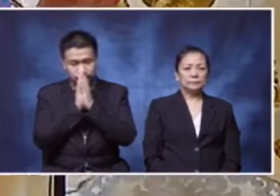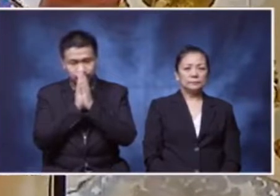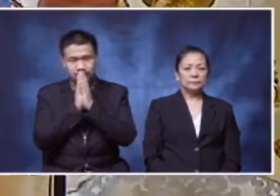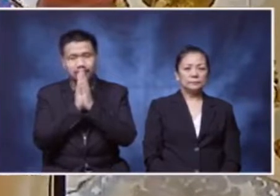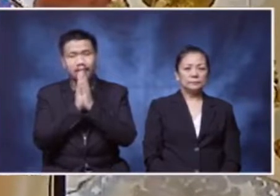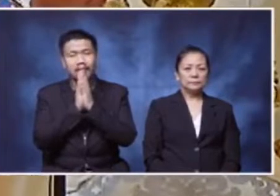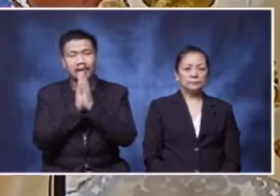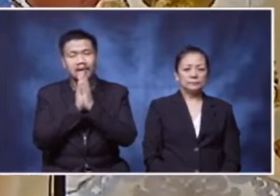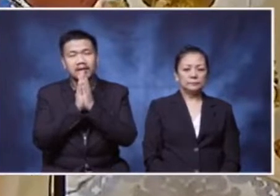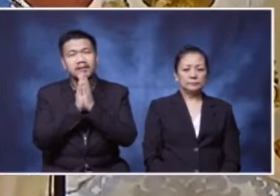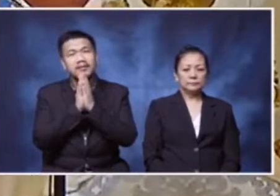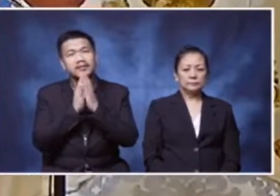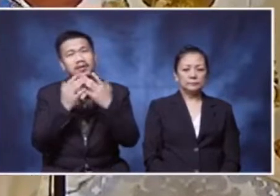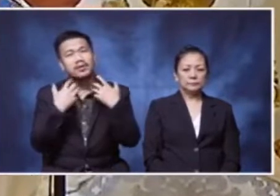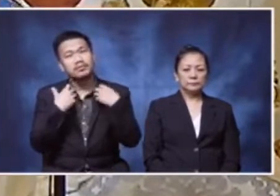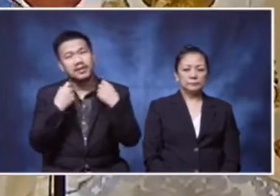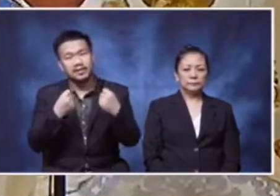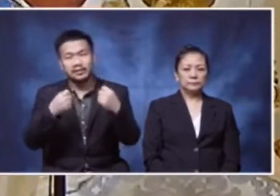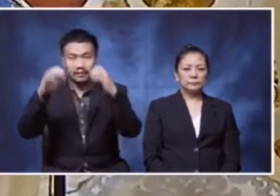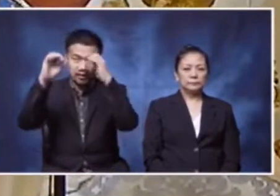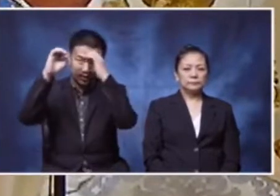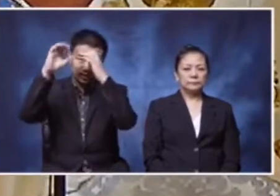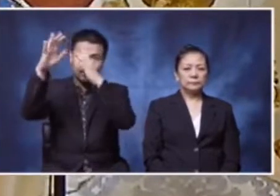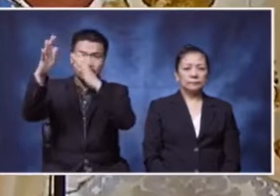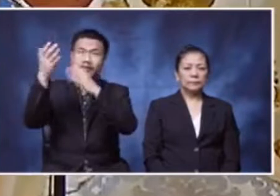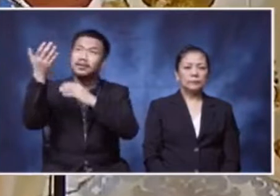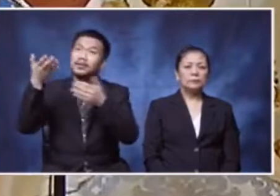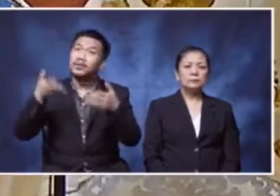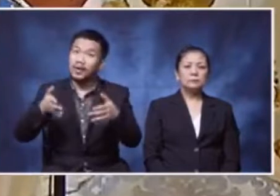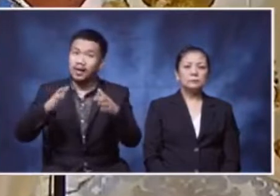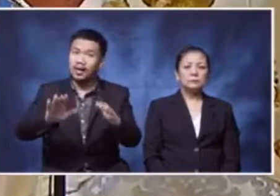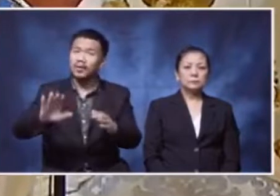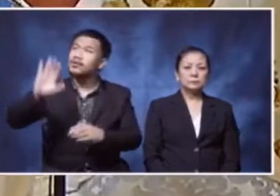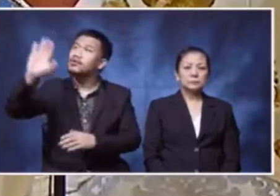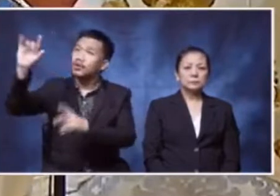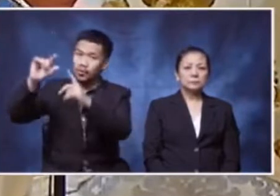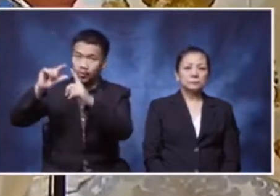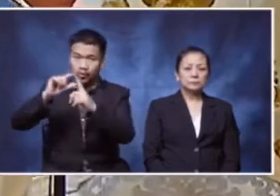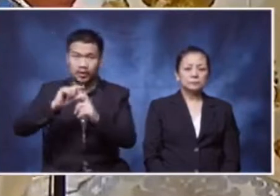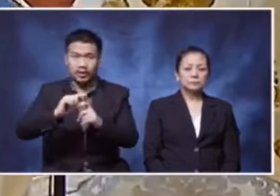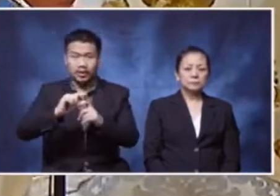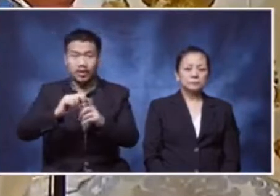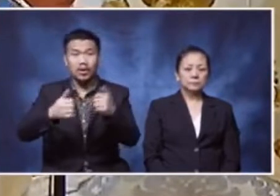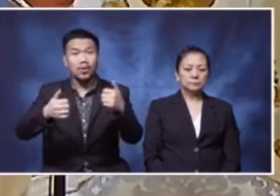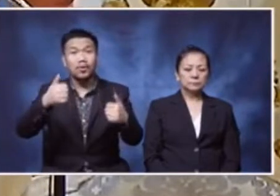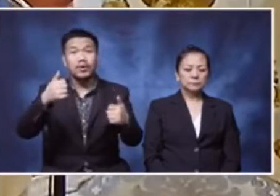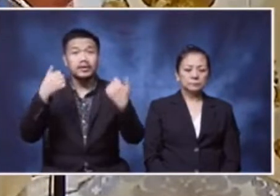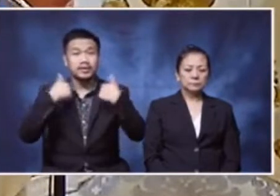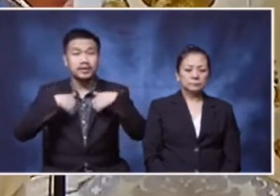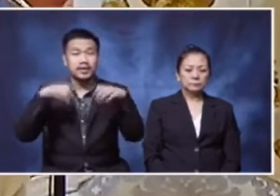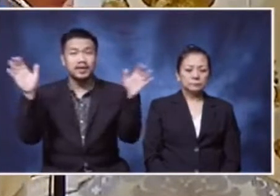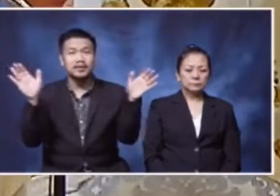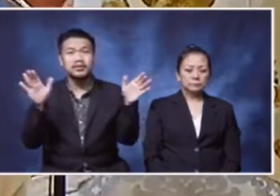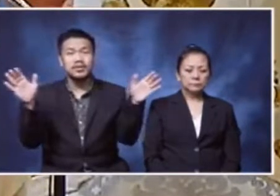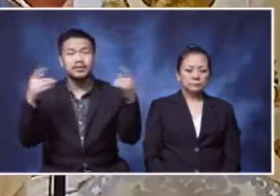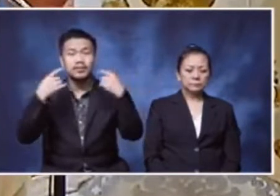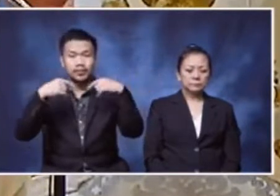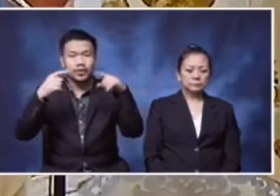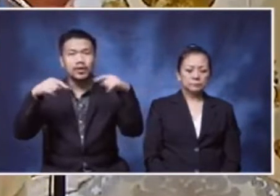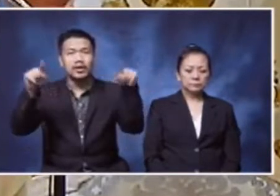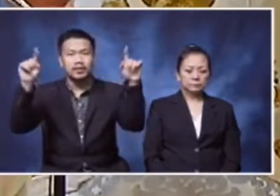Ama naming makapangyarihan, niloob mong ang iyong salita na ibinalita ng anghel ay